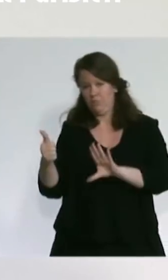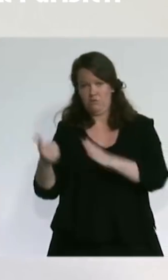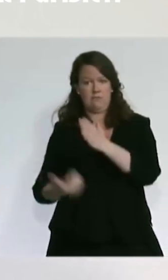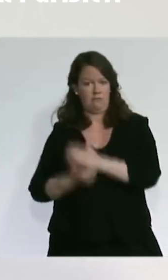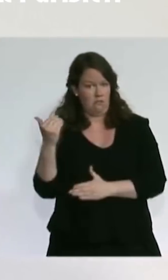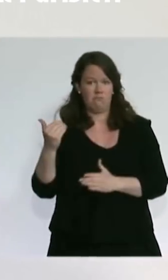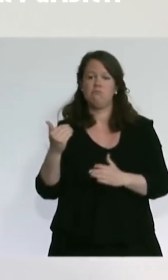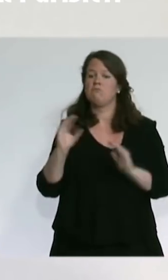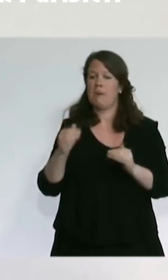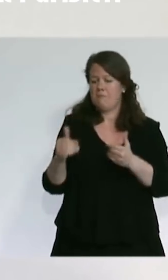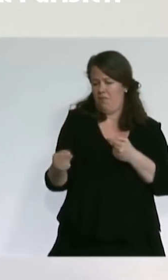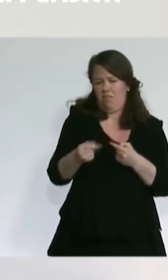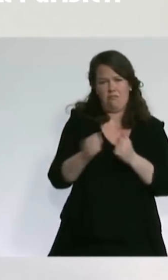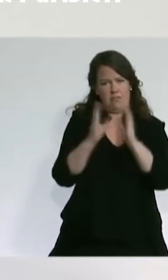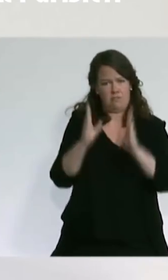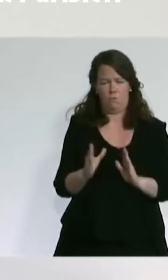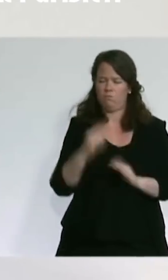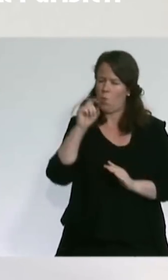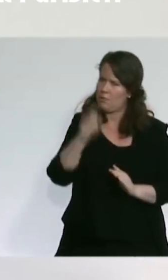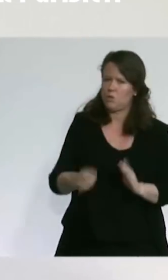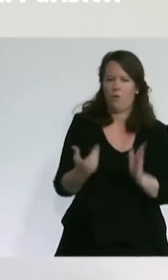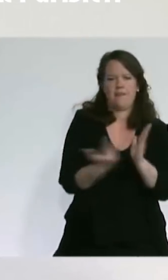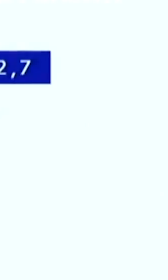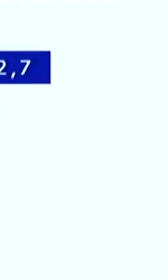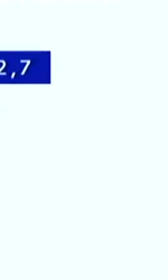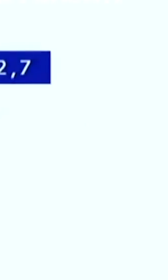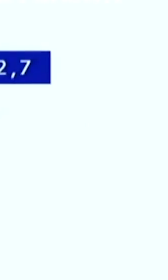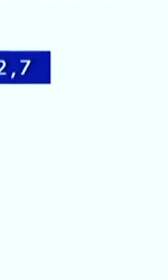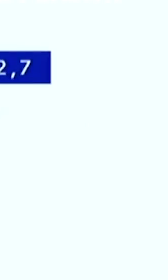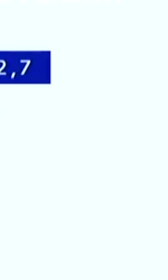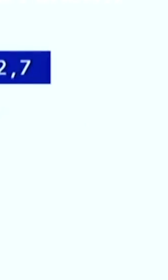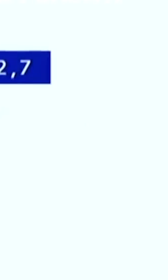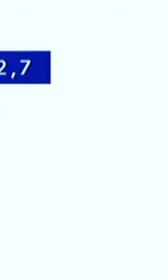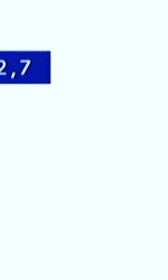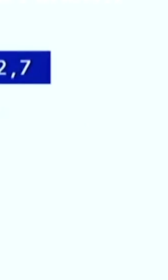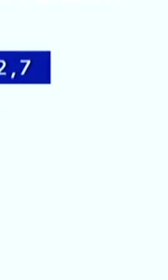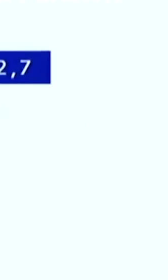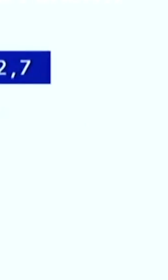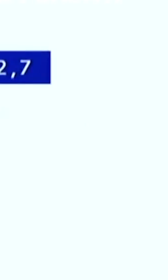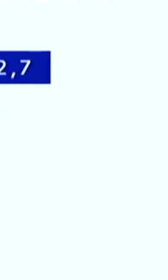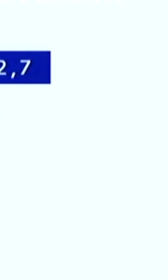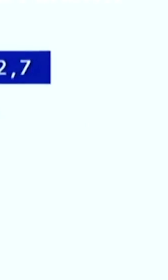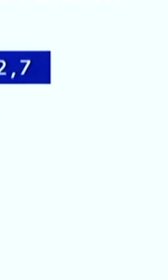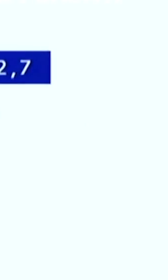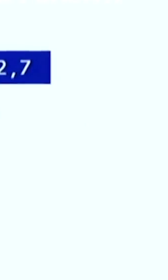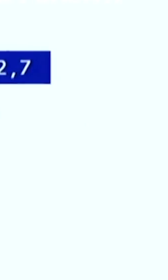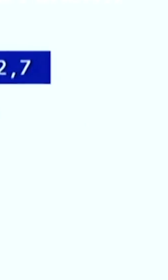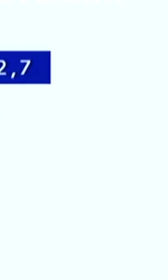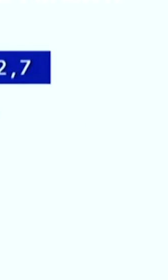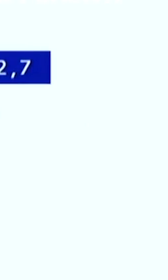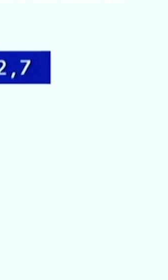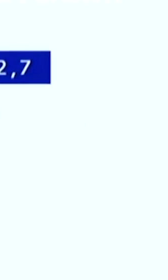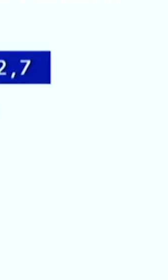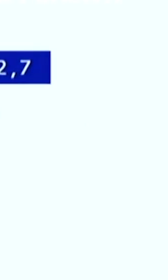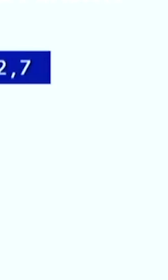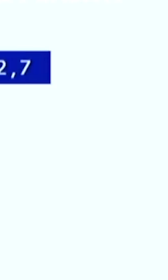distance, vous devrez avoir une attestation dérogatoire. Toute la communauté éducative veille à ce que la vie dans les écoles, les